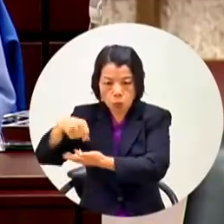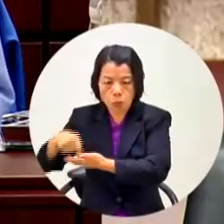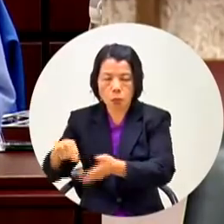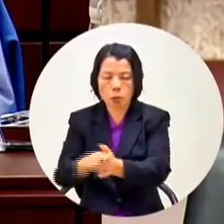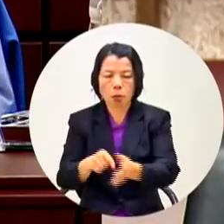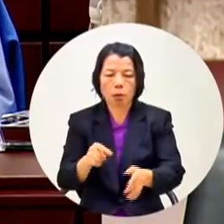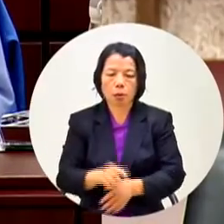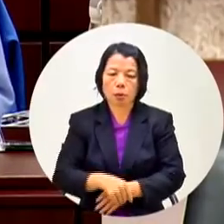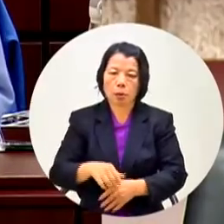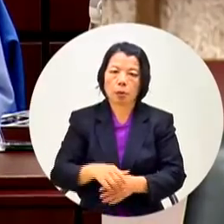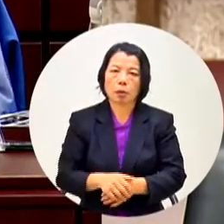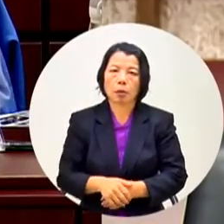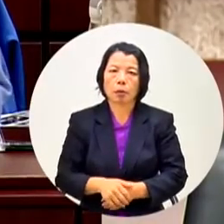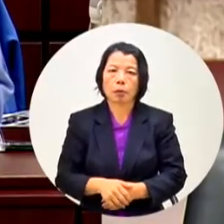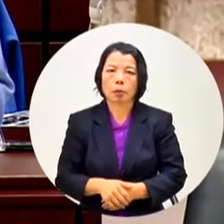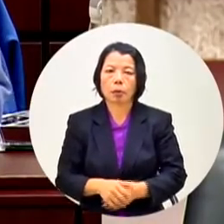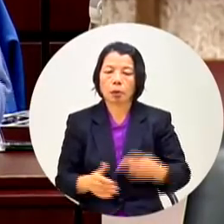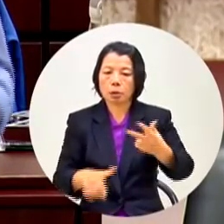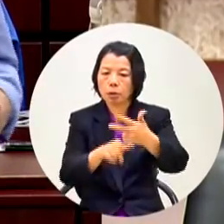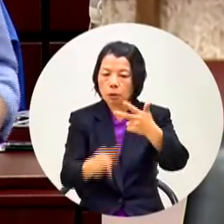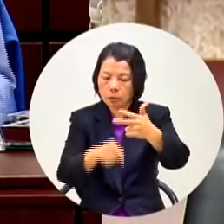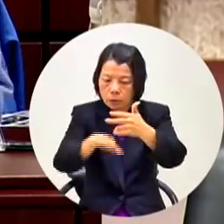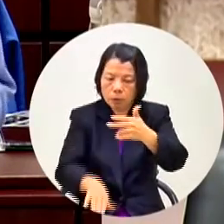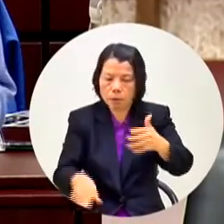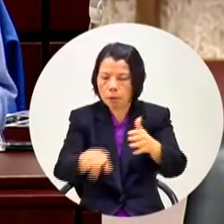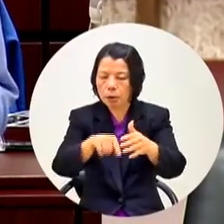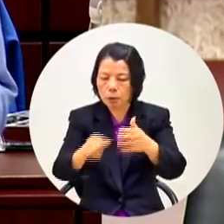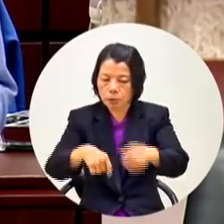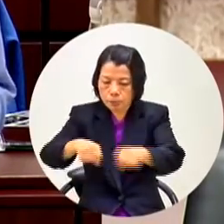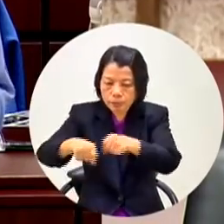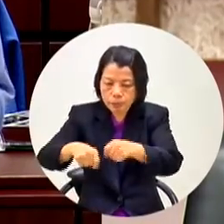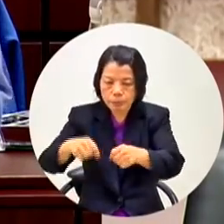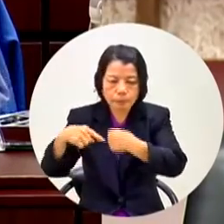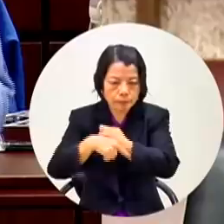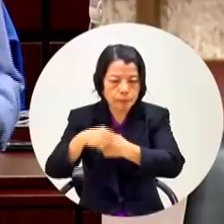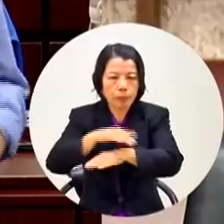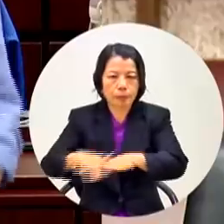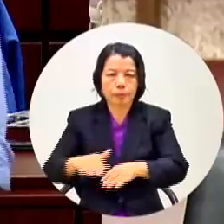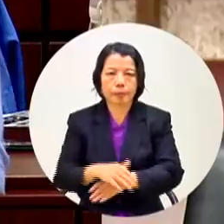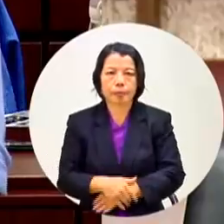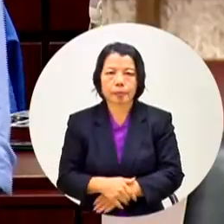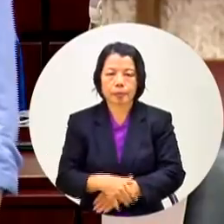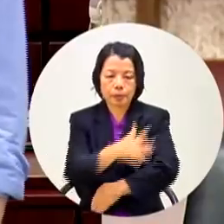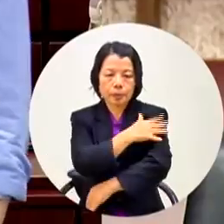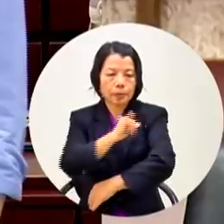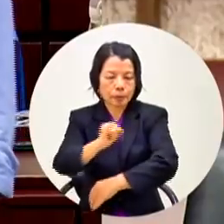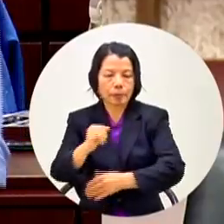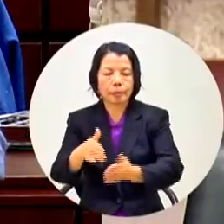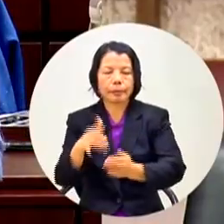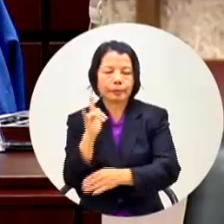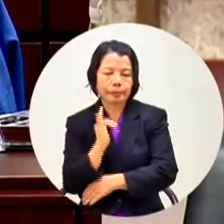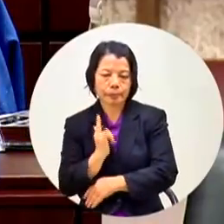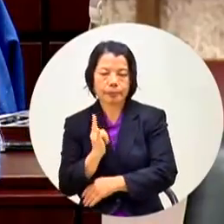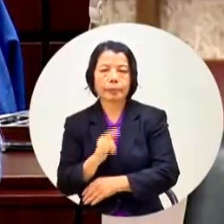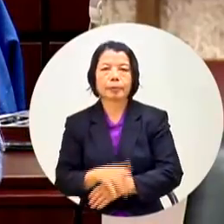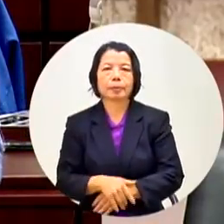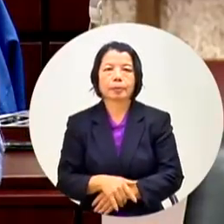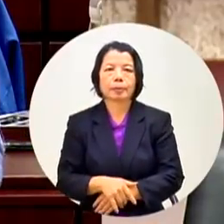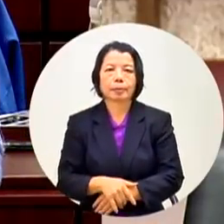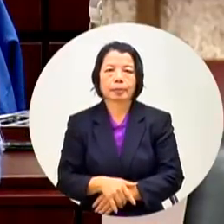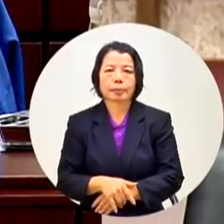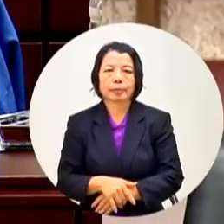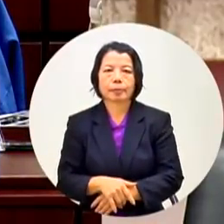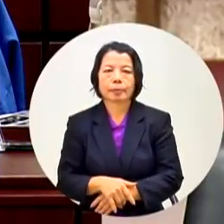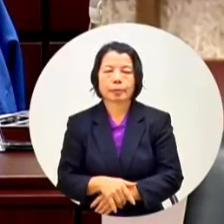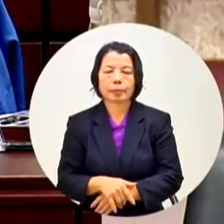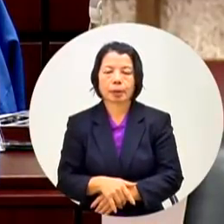案会出来，那请陈若翠议员能够稍微给我们一点时间，这里面将来就是要怎么做既能够达到